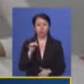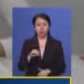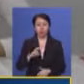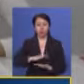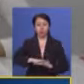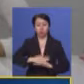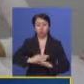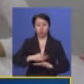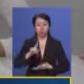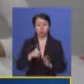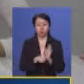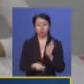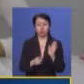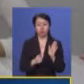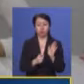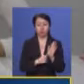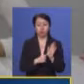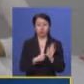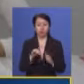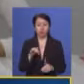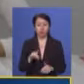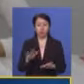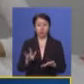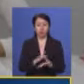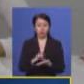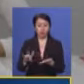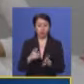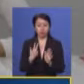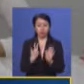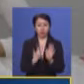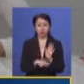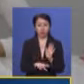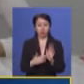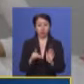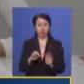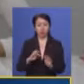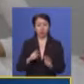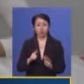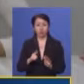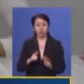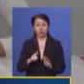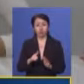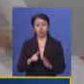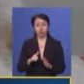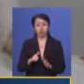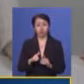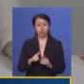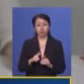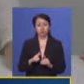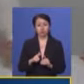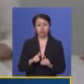ноутбук 161 588 тенге и планшет 82 124 тенге.